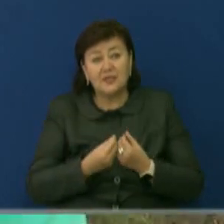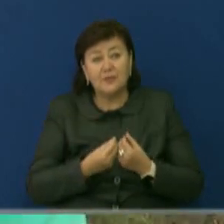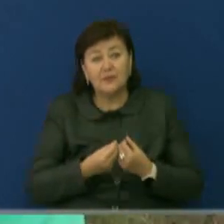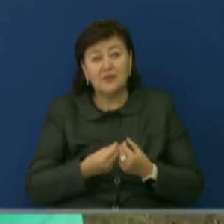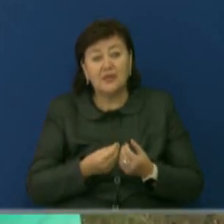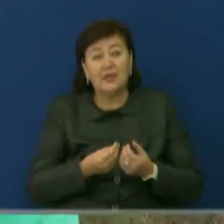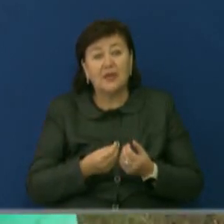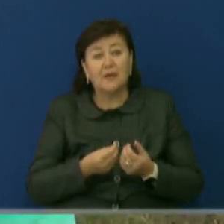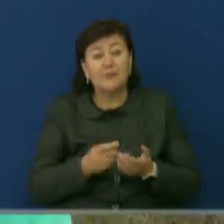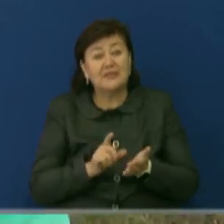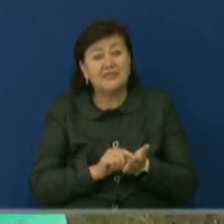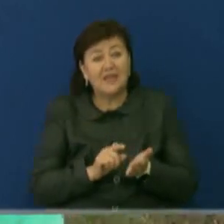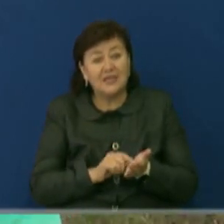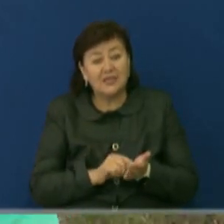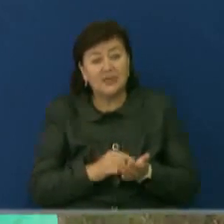переживаем.